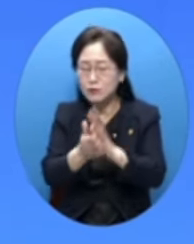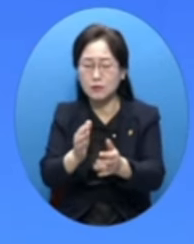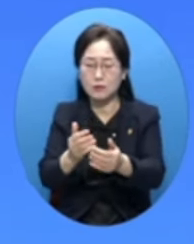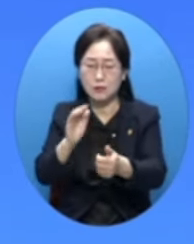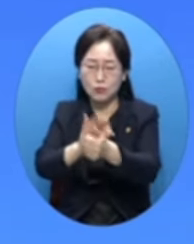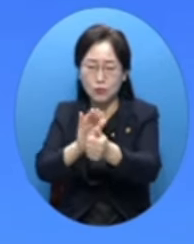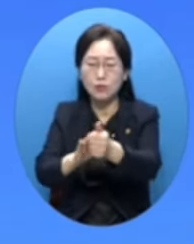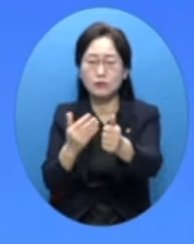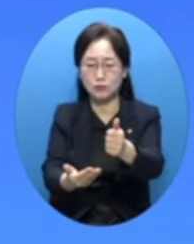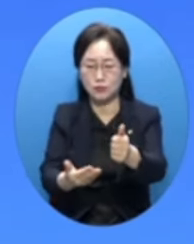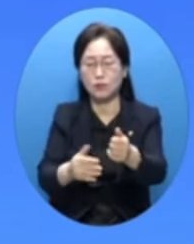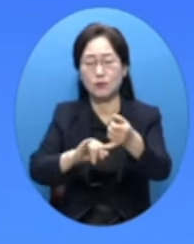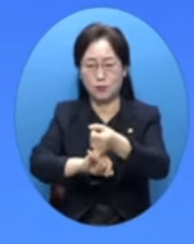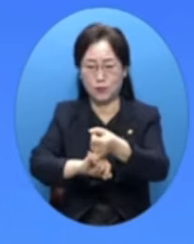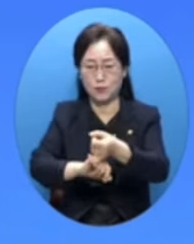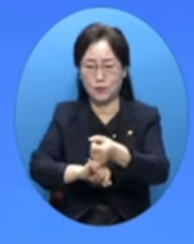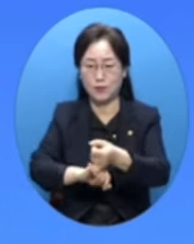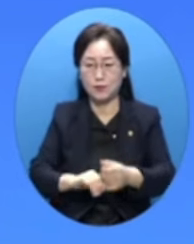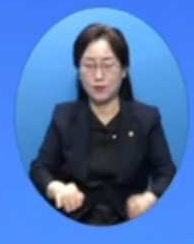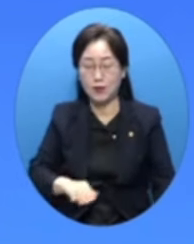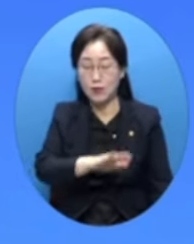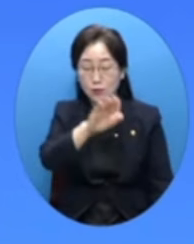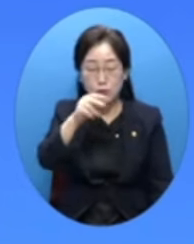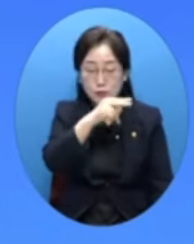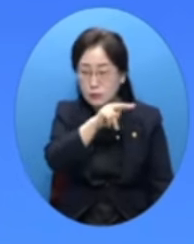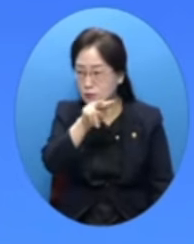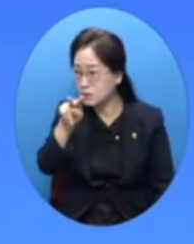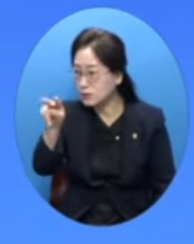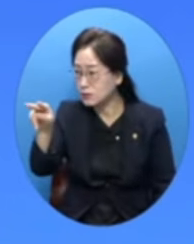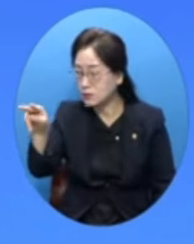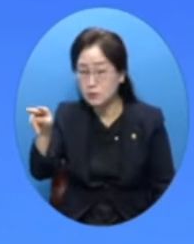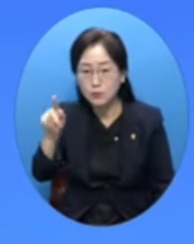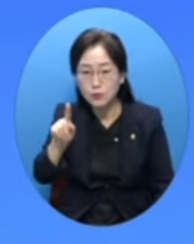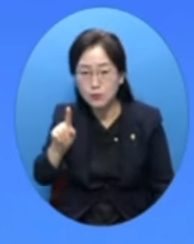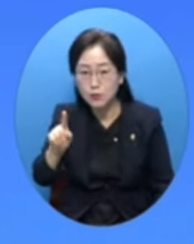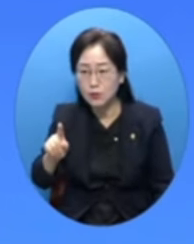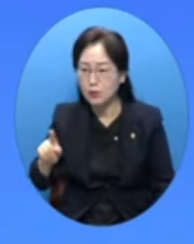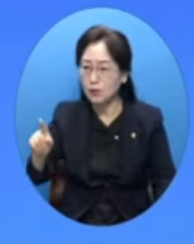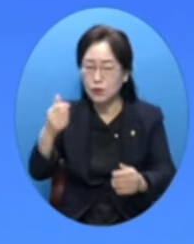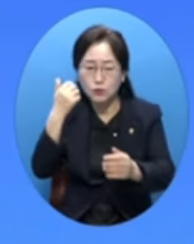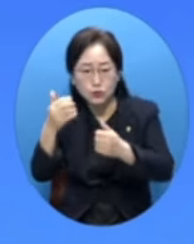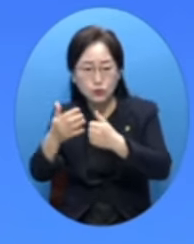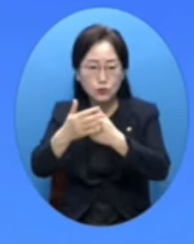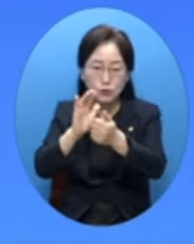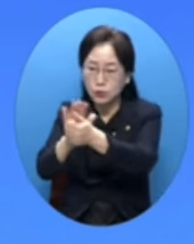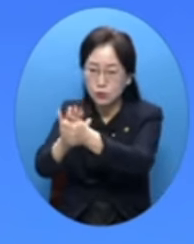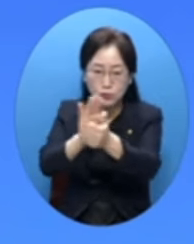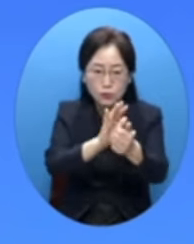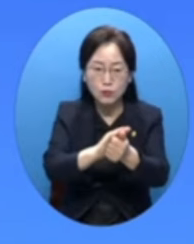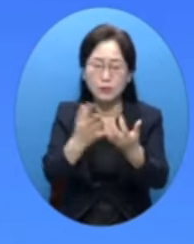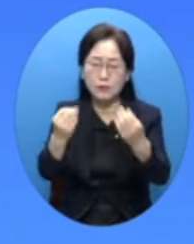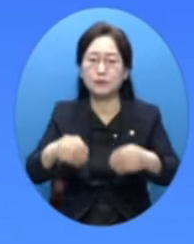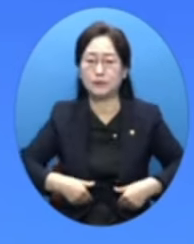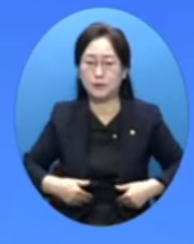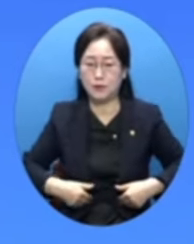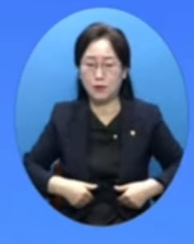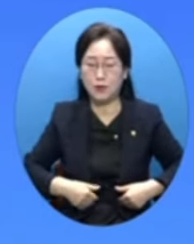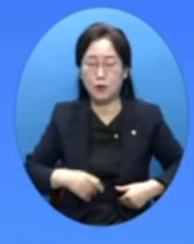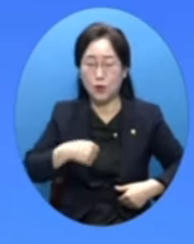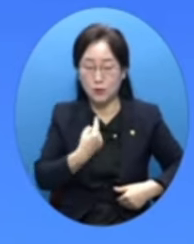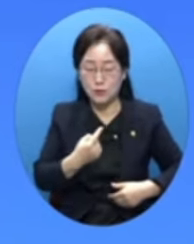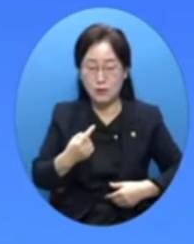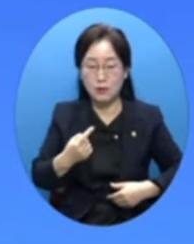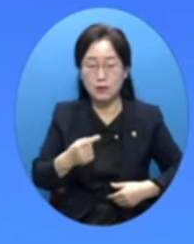될 것입니다. 우리가 눈을 돌려보면 우리 주변에 우리가 돌봐야 될 사람이 너무나 많습니다. 독거노인들, 소년소녀